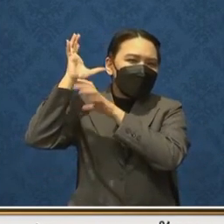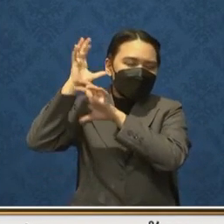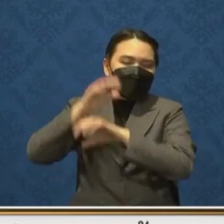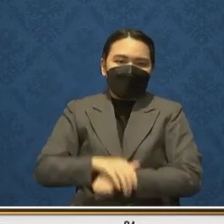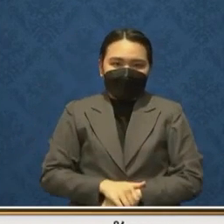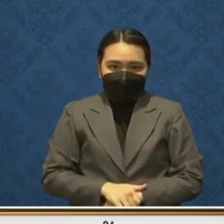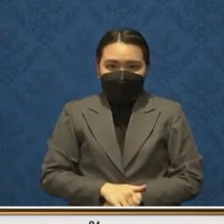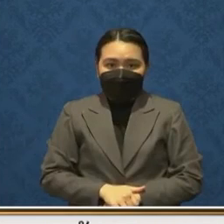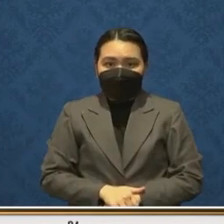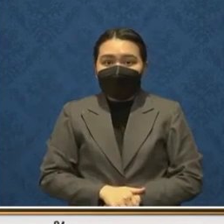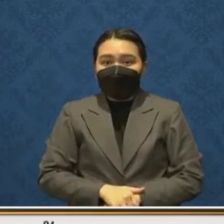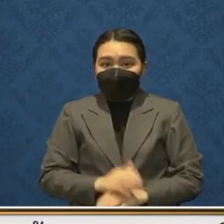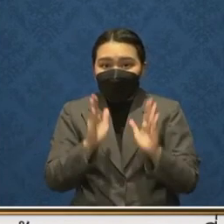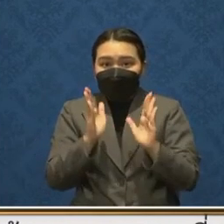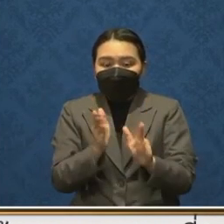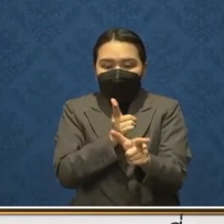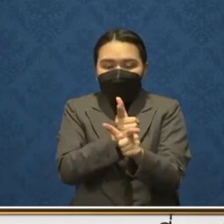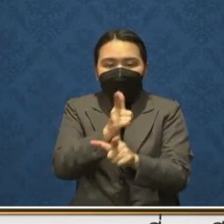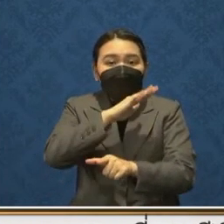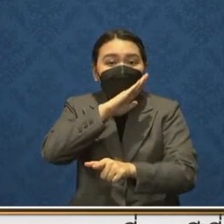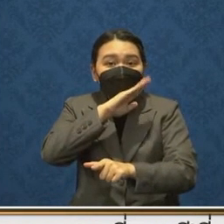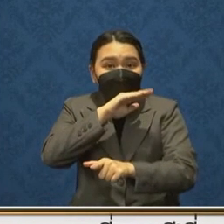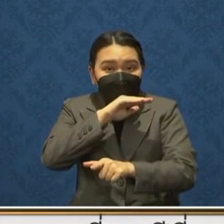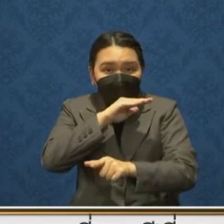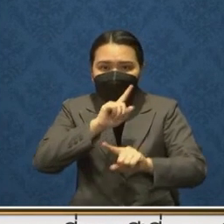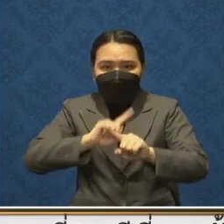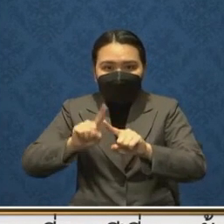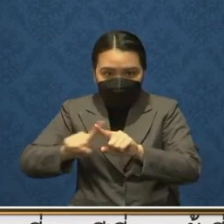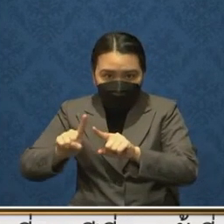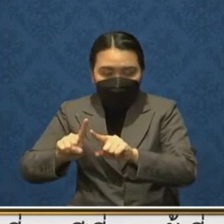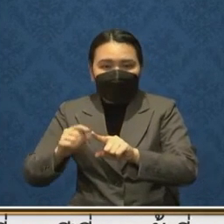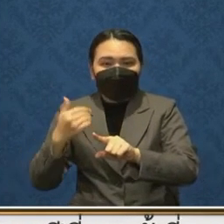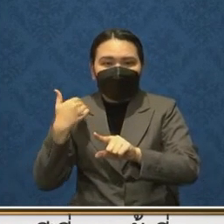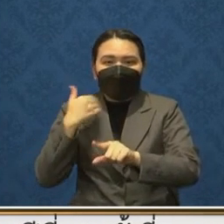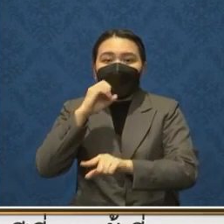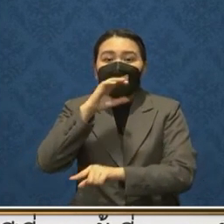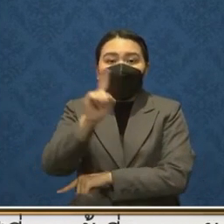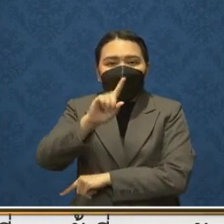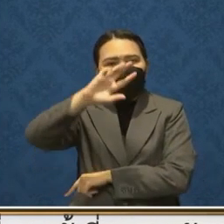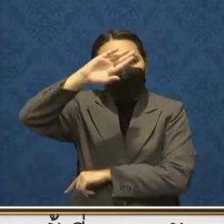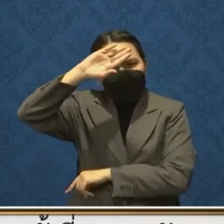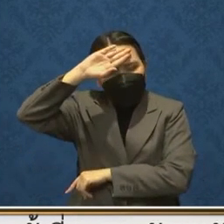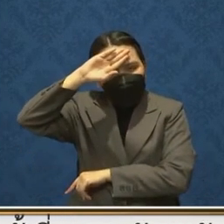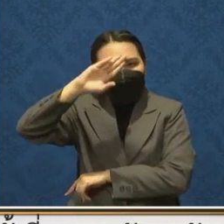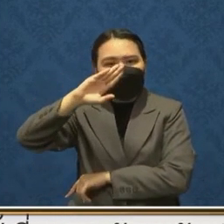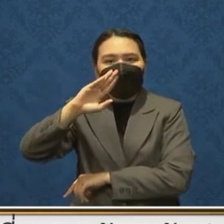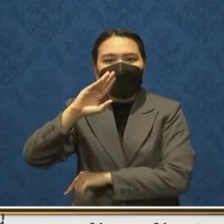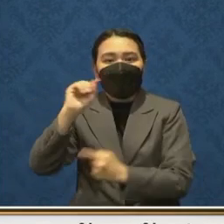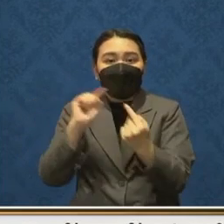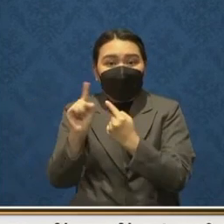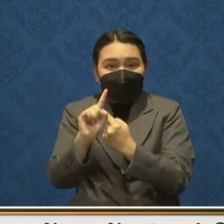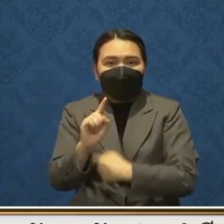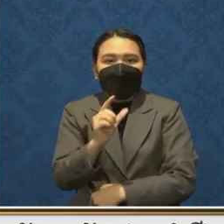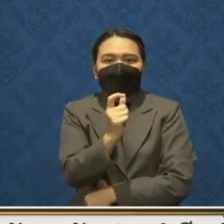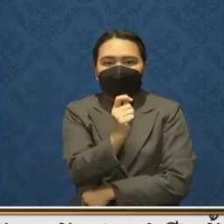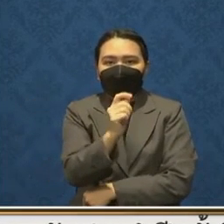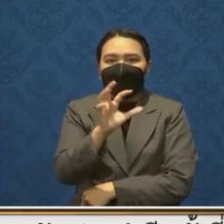ฟาหมูทั้งประเทศเขาบอกกหมดวาป่วยป่วยป่วยเป็นโลกอฮิวาอฟริกา